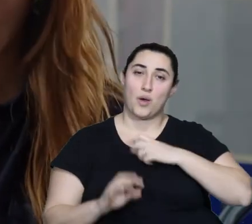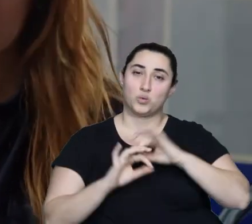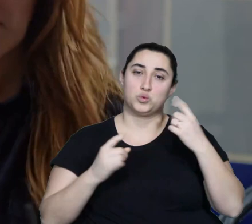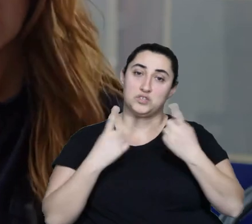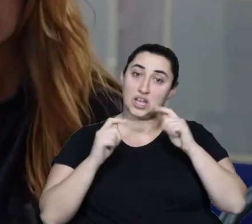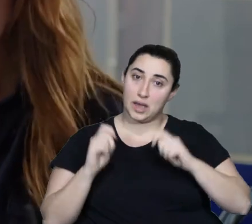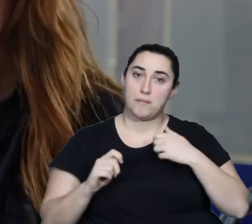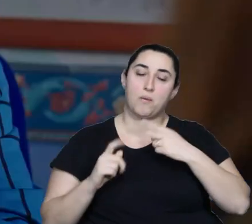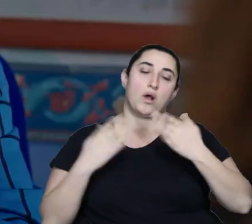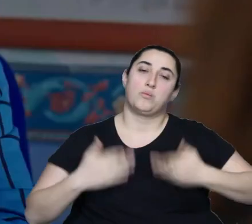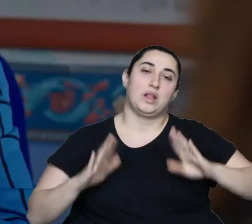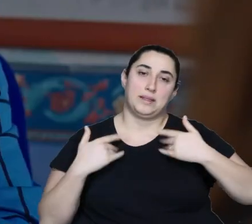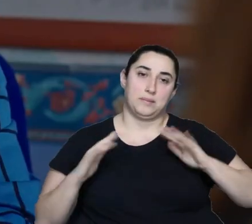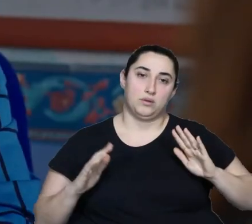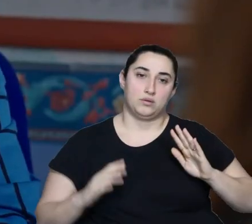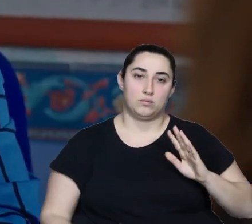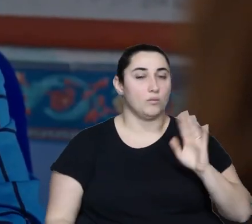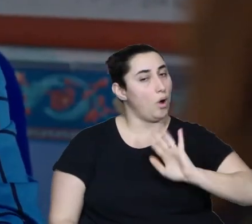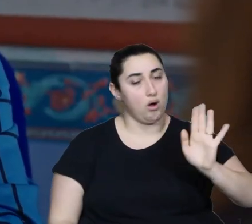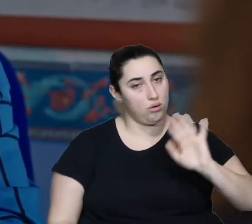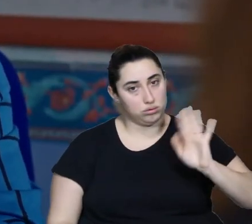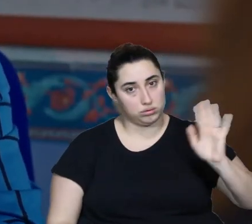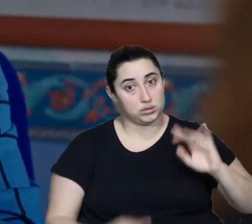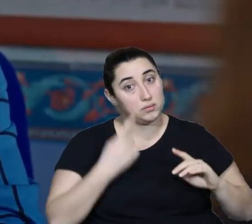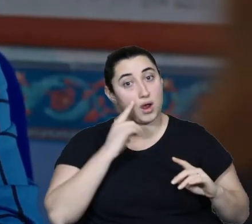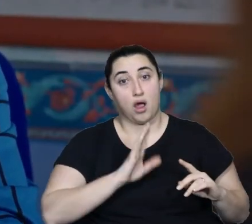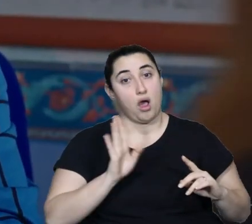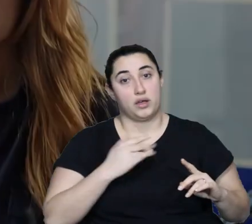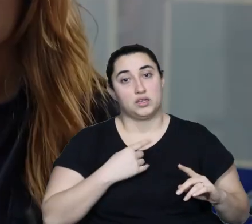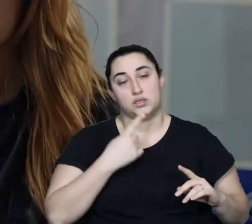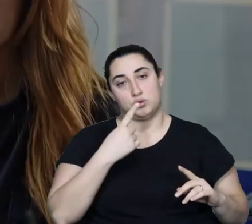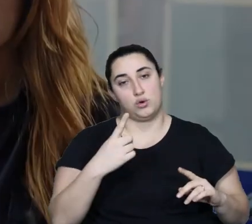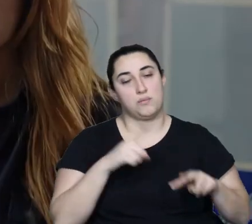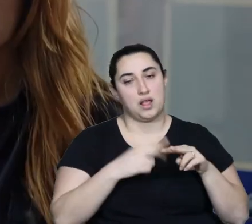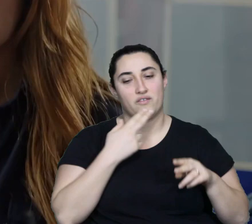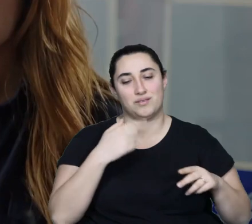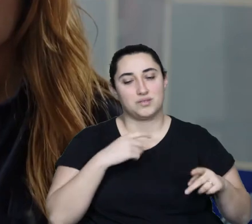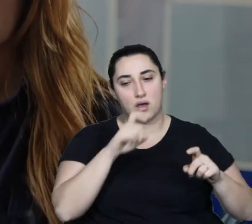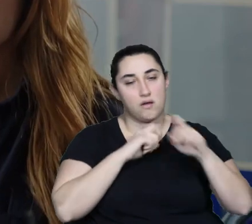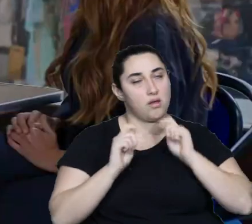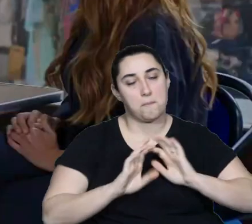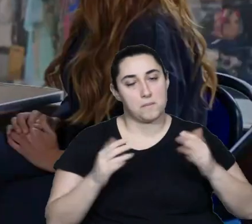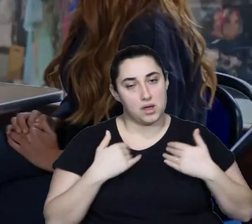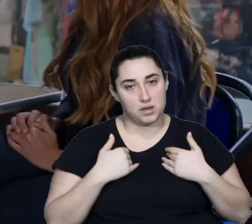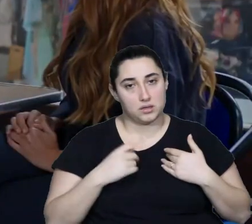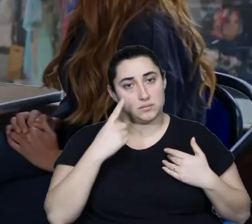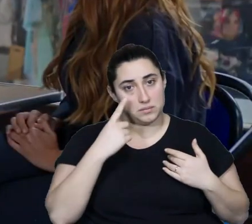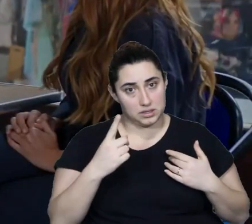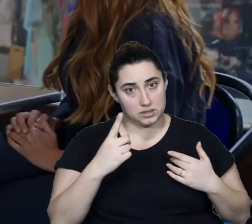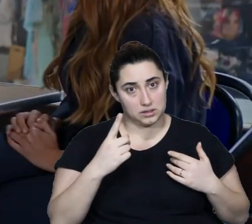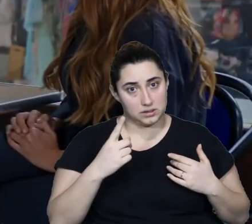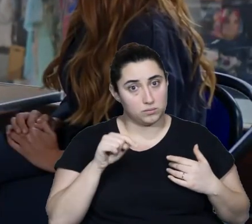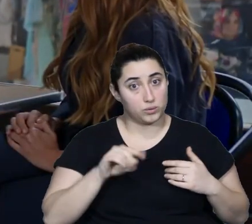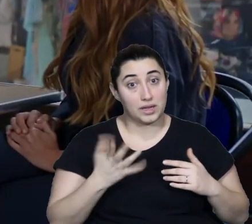bir durum varsa ben buna dahil olmak istemem. Sümme haşa. Bakın sümme haşa diyorum. Alev Hanım, bizde yanlış olmaz. Bak bu nedir?